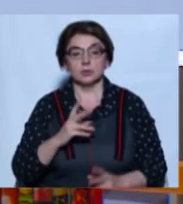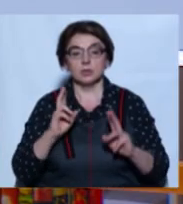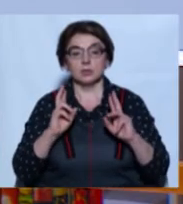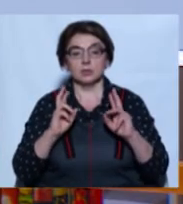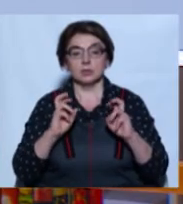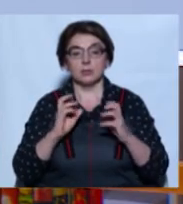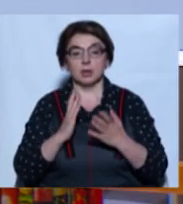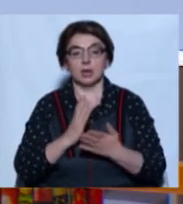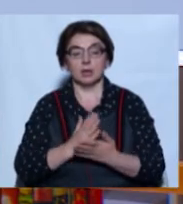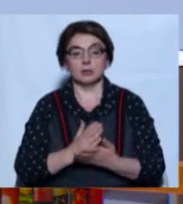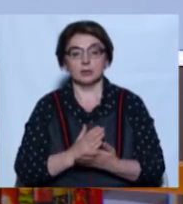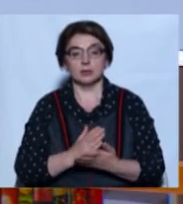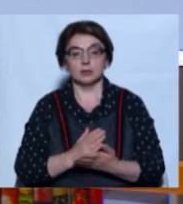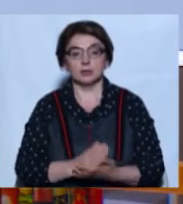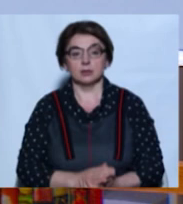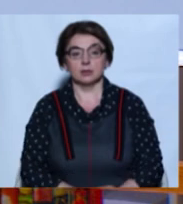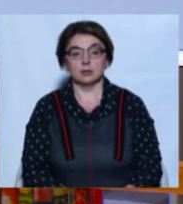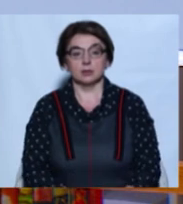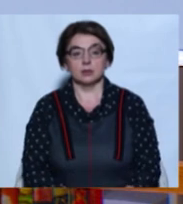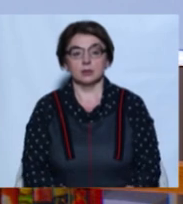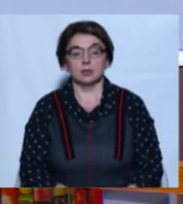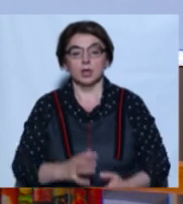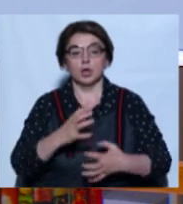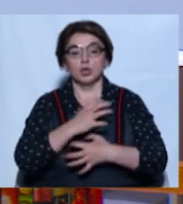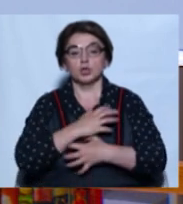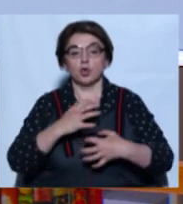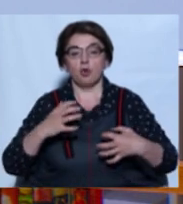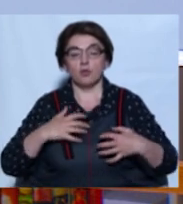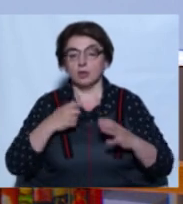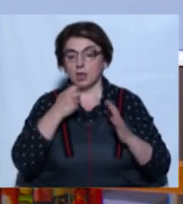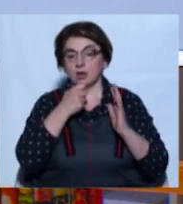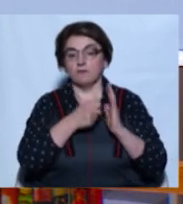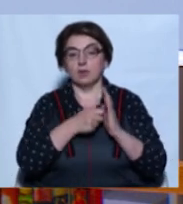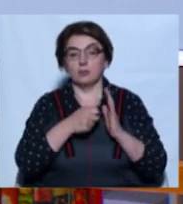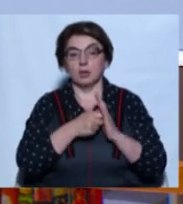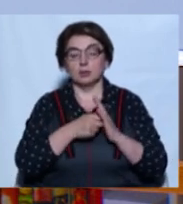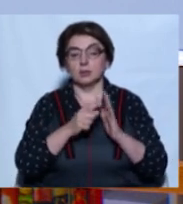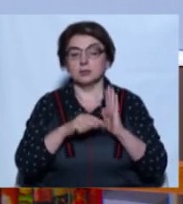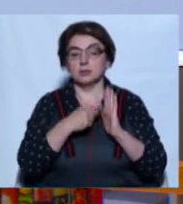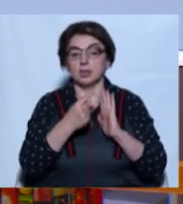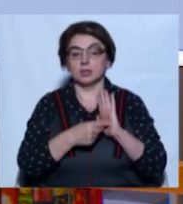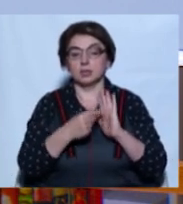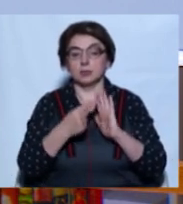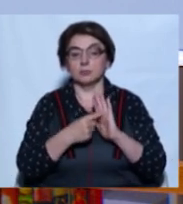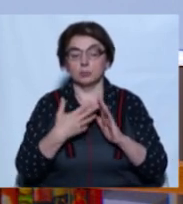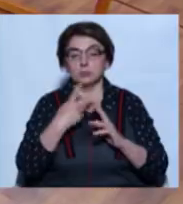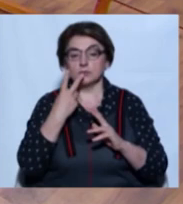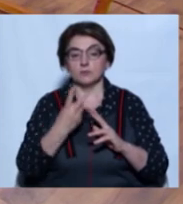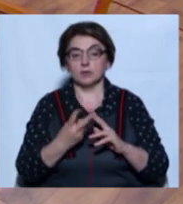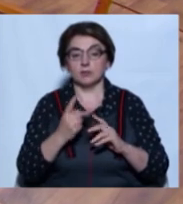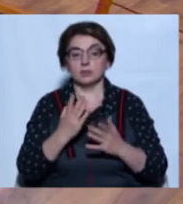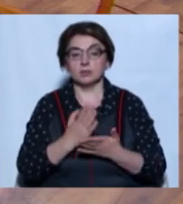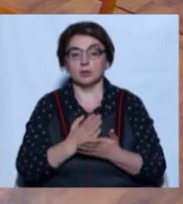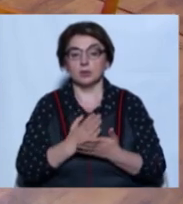დღევანდელი გაკვეთილის თემა იქნება ცხოველთა კვება და საკითხები, რომელსაც ჩვენ განვიხილავთ, ეს